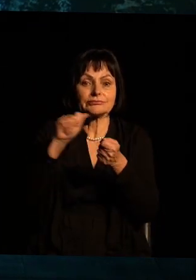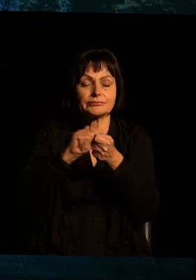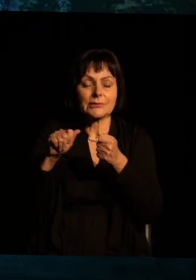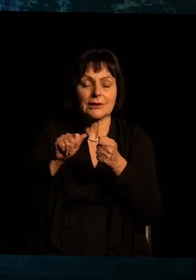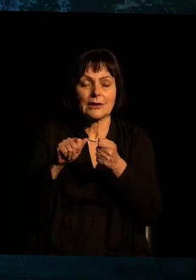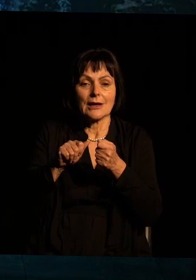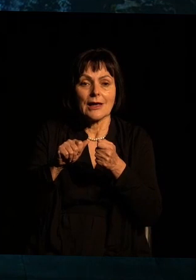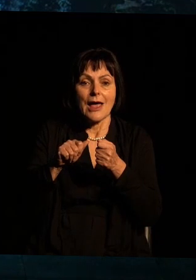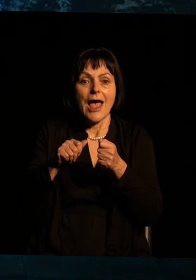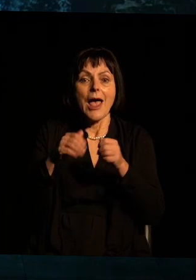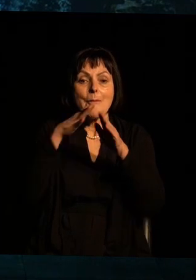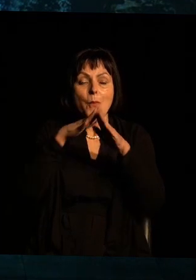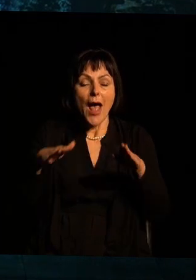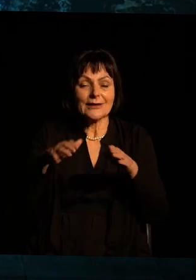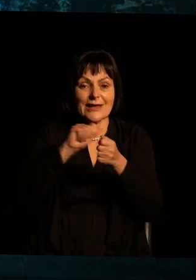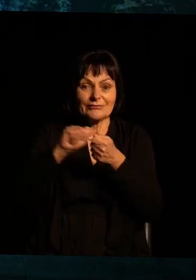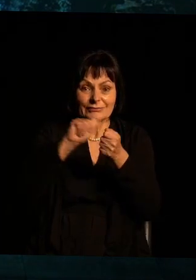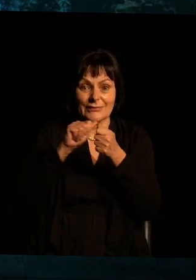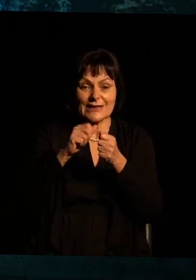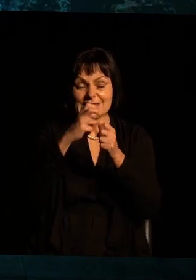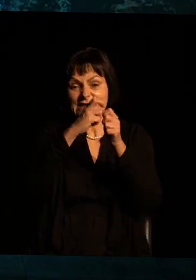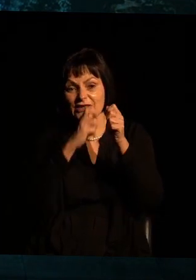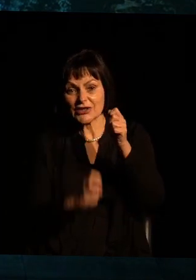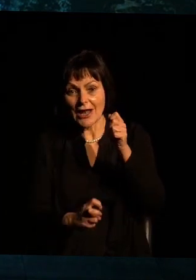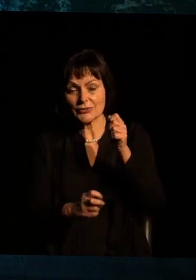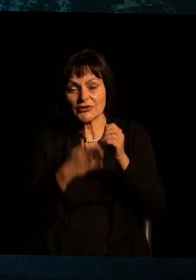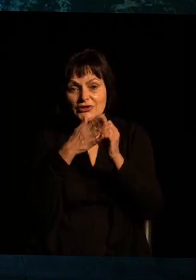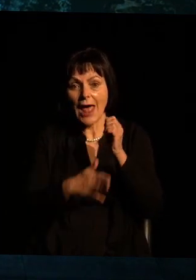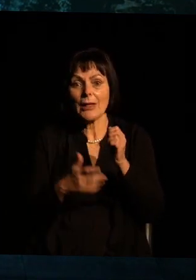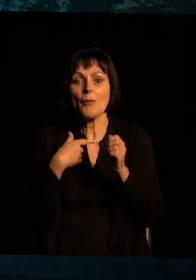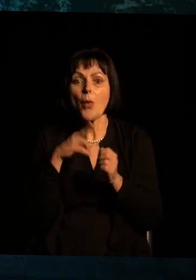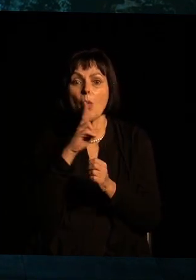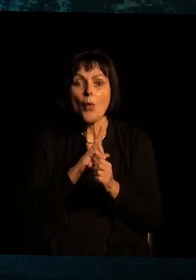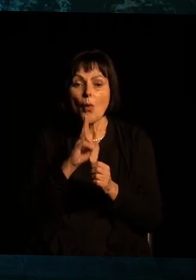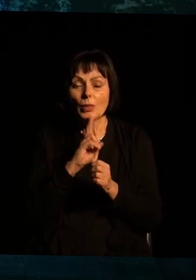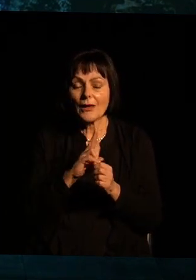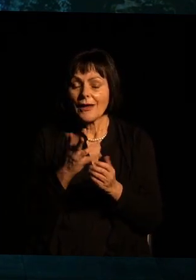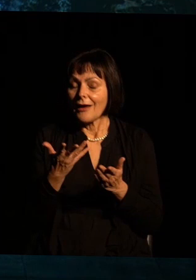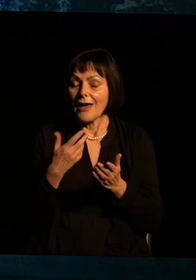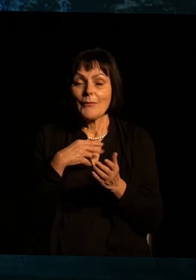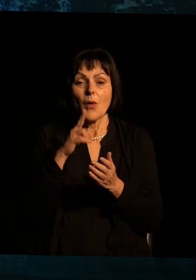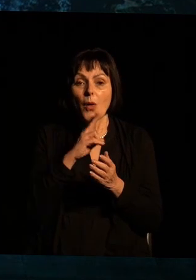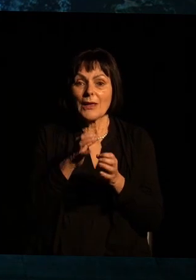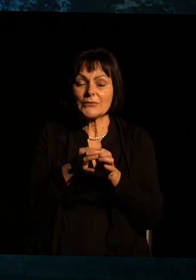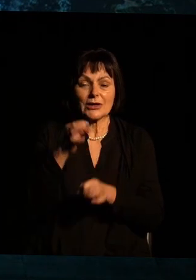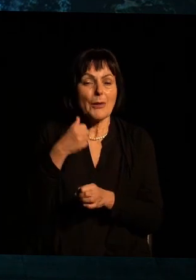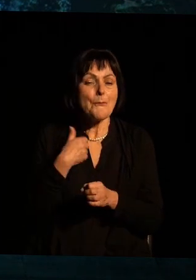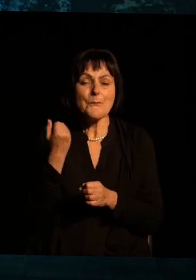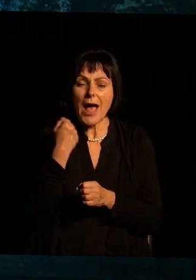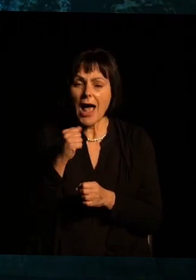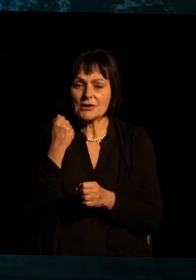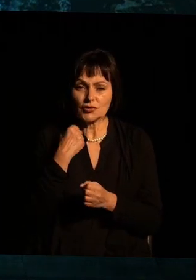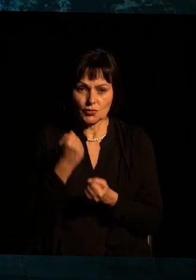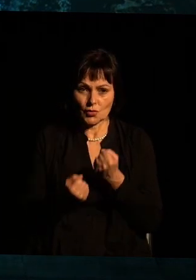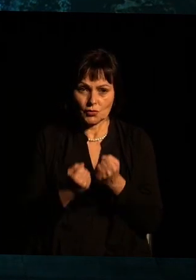porozrywało nam płachtę. Zjeżdżaliśmy, już ściana była wylodzona cała. No, wylodzone przyrządy, no bardzo, bardzo,